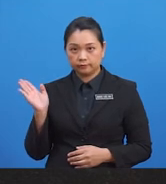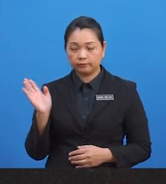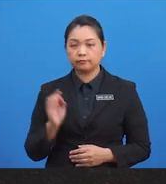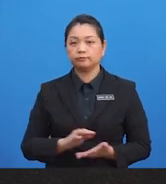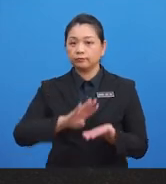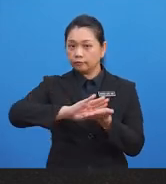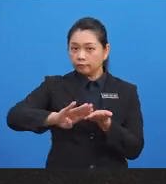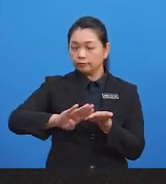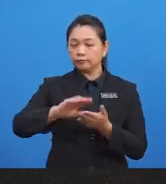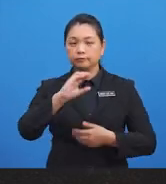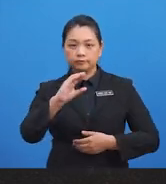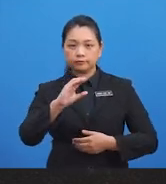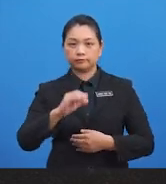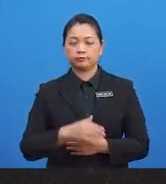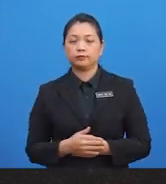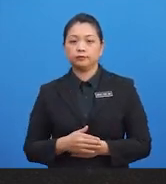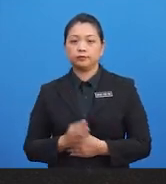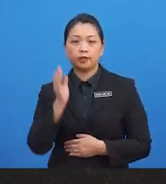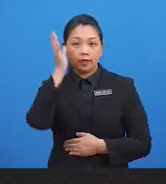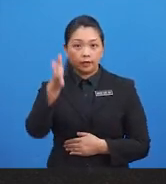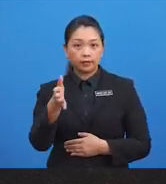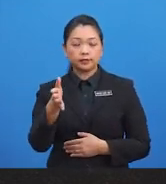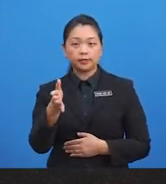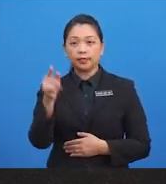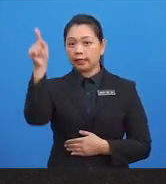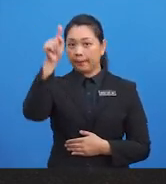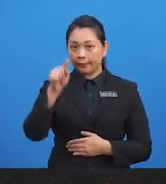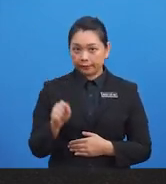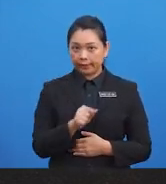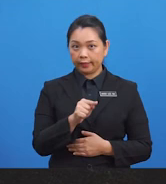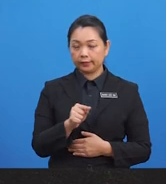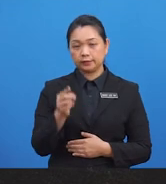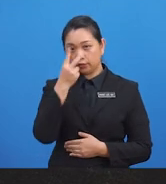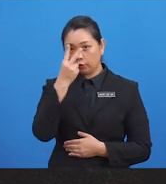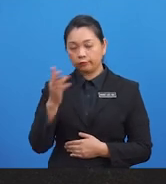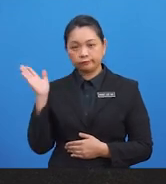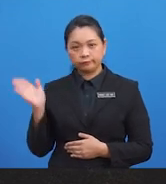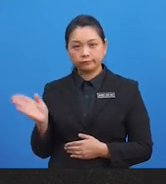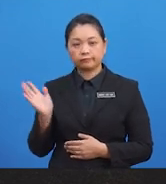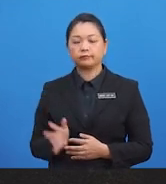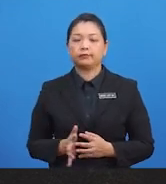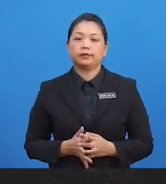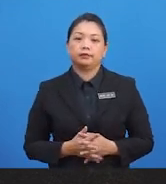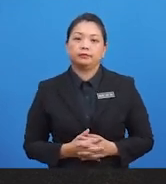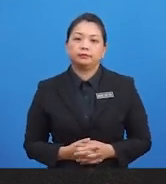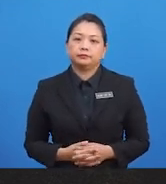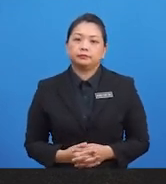Kita akan kamilkan persamaan lengkung bagi Y sama